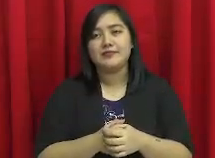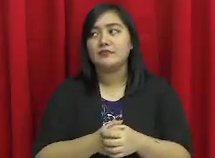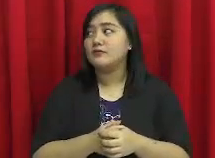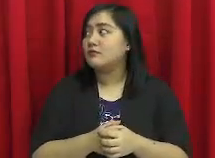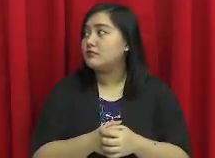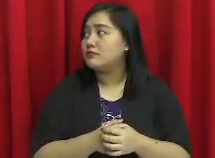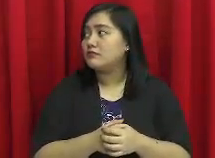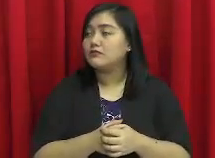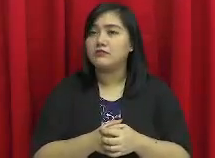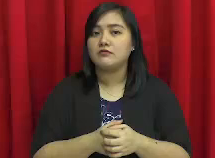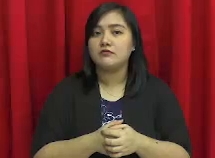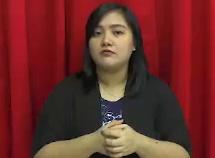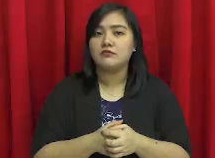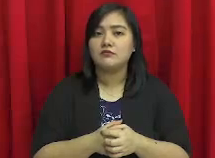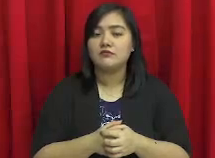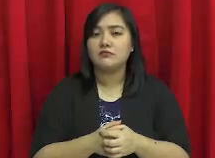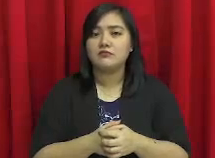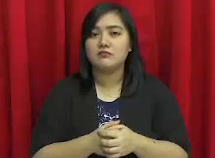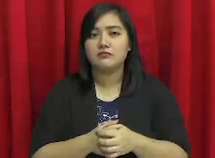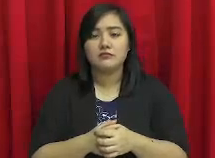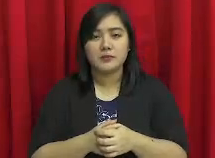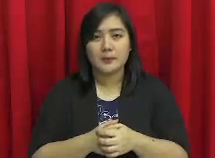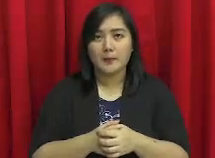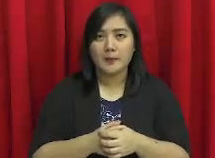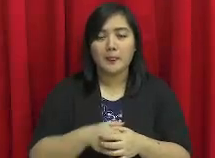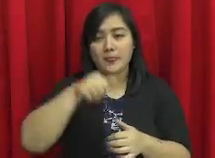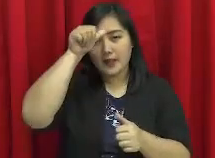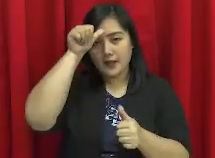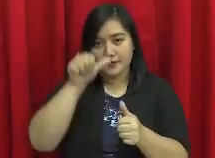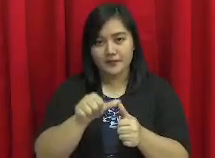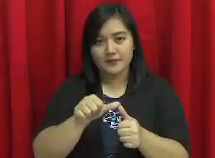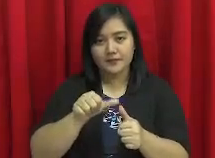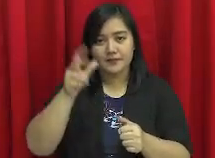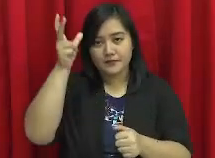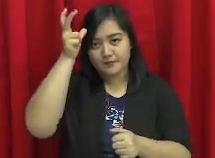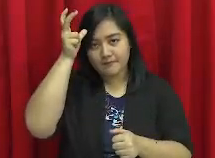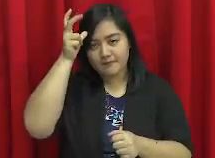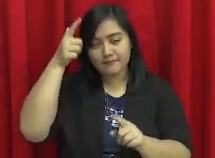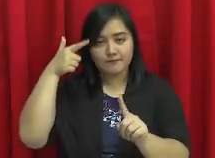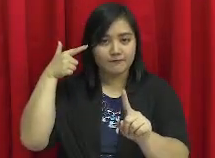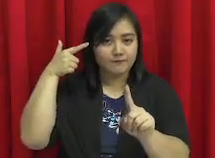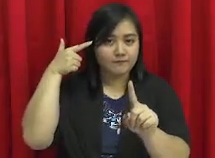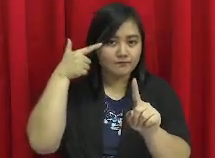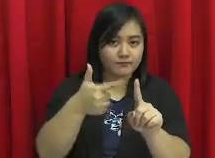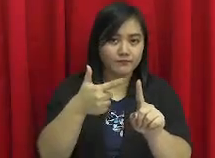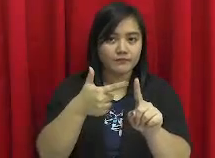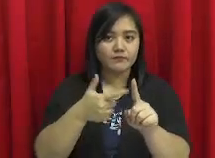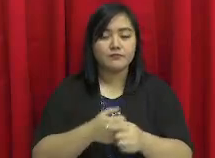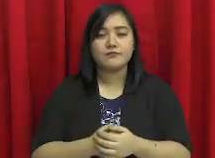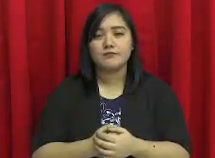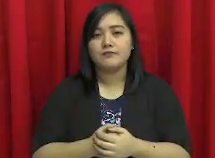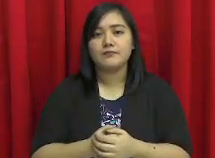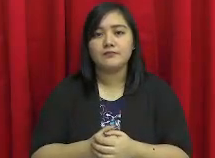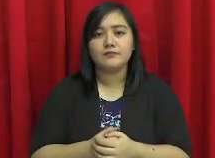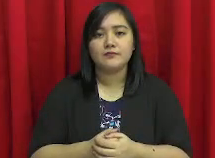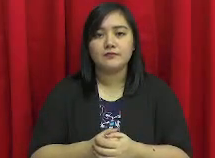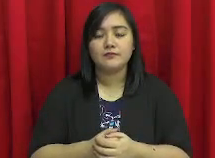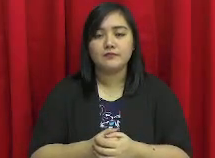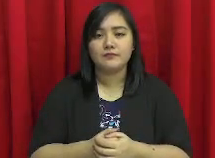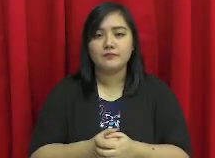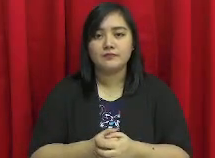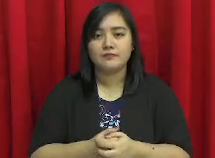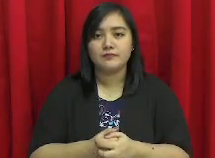see? Bakit tandaan niyo po, mga kapatid? Ang pinaka-goal ng Diablo, you see? Ang pinaka-goal ng Diablo, mga